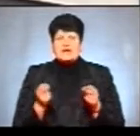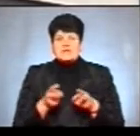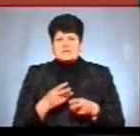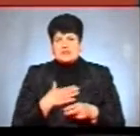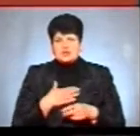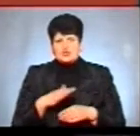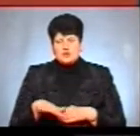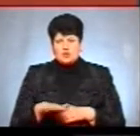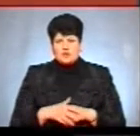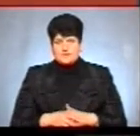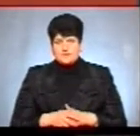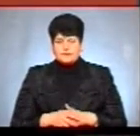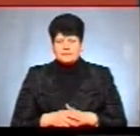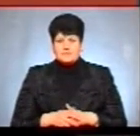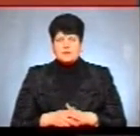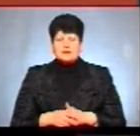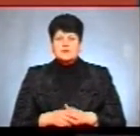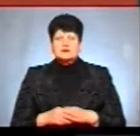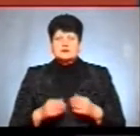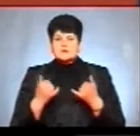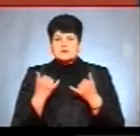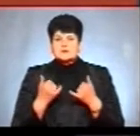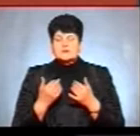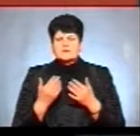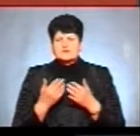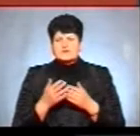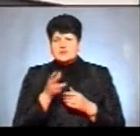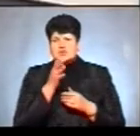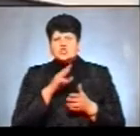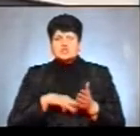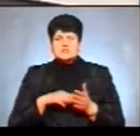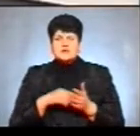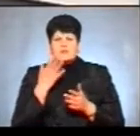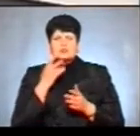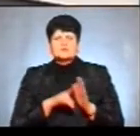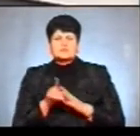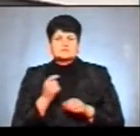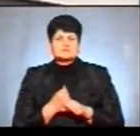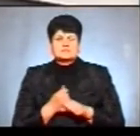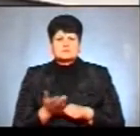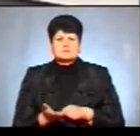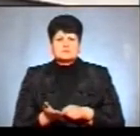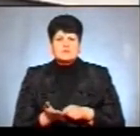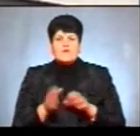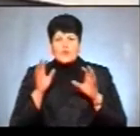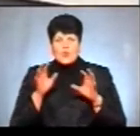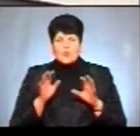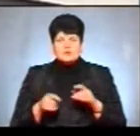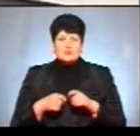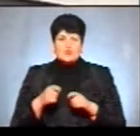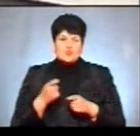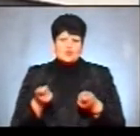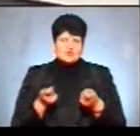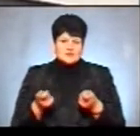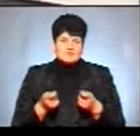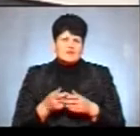території. Відколи діють штрафи за незаконний збір та збут первоцвітів? Ну, мені трудно сказати. Кодекс адмінправопорушень вже